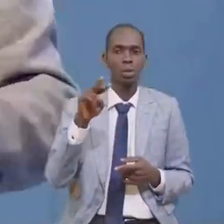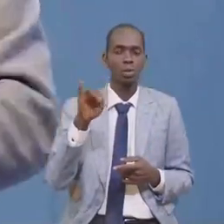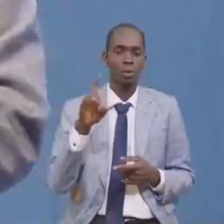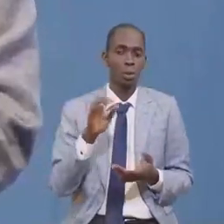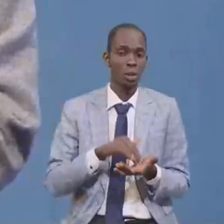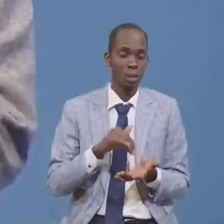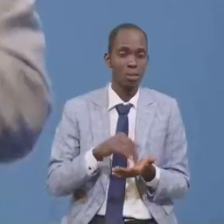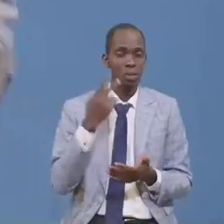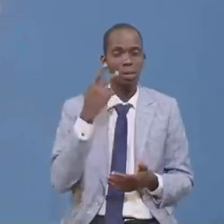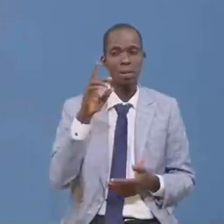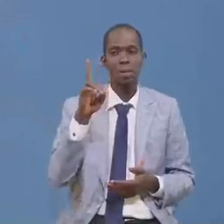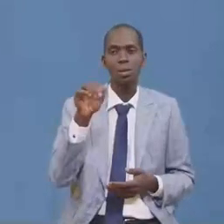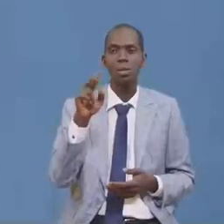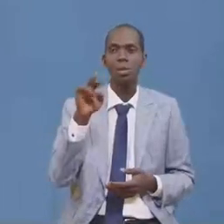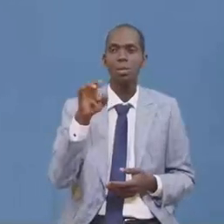David a été oint